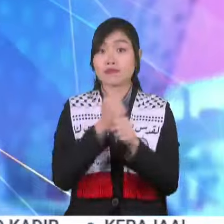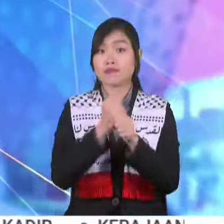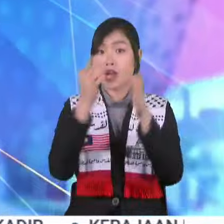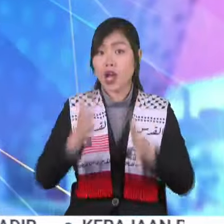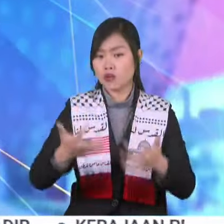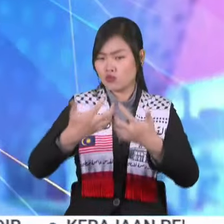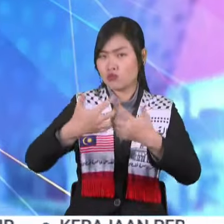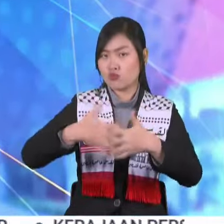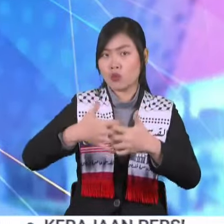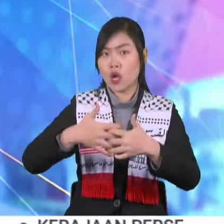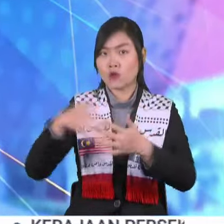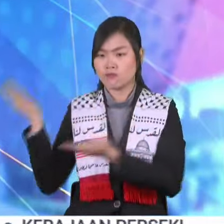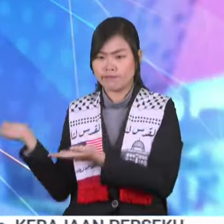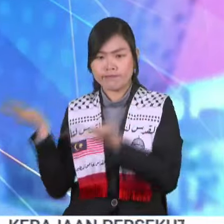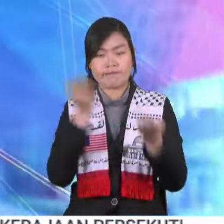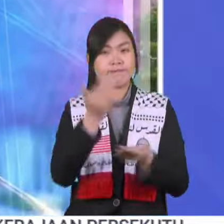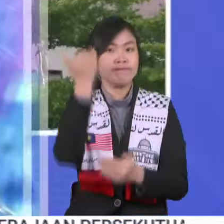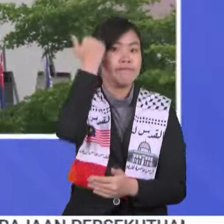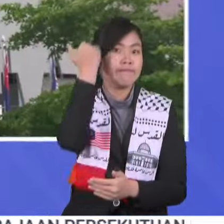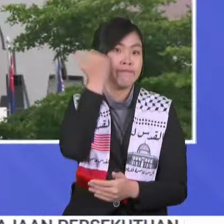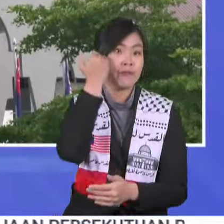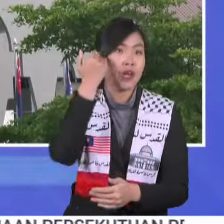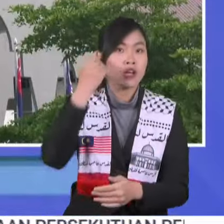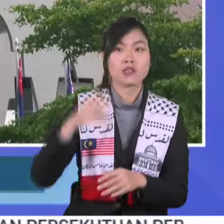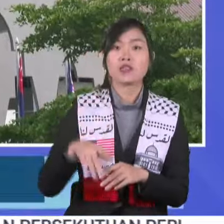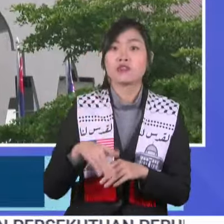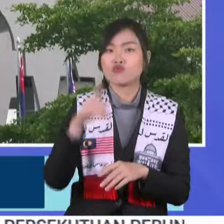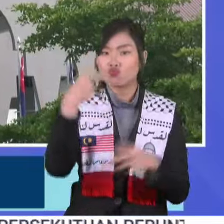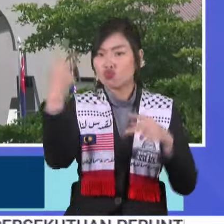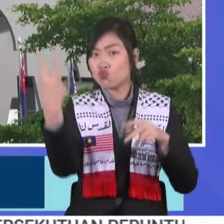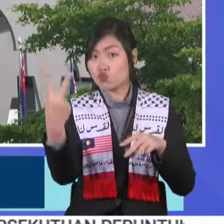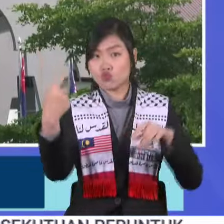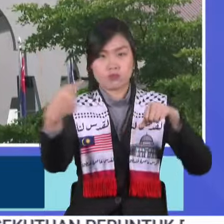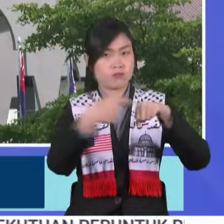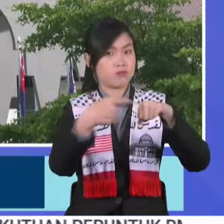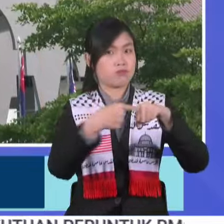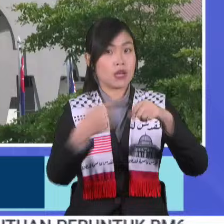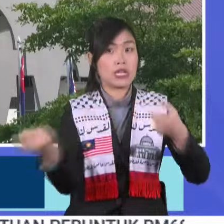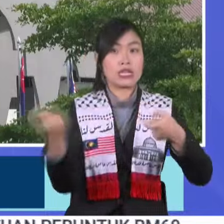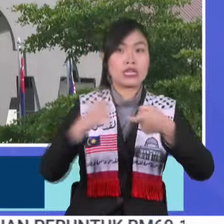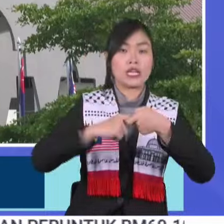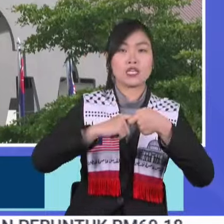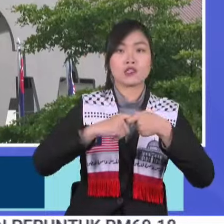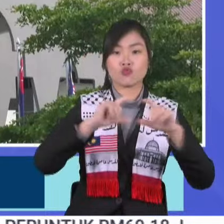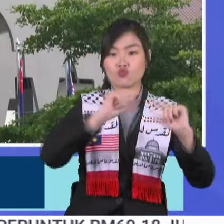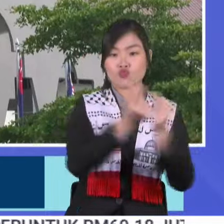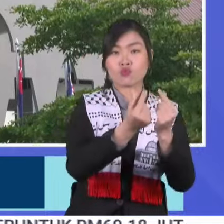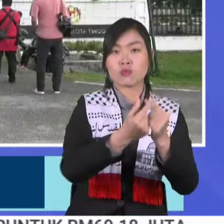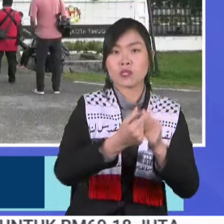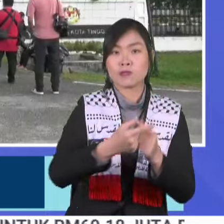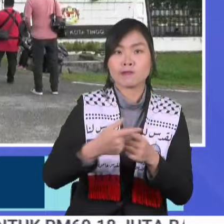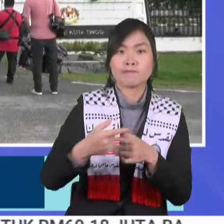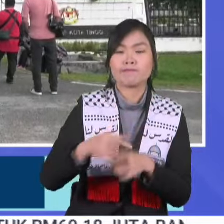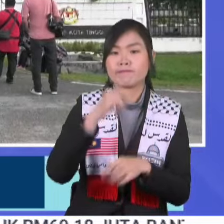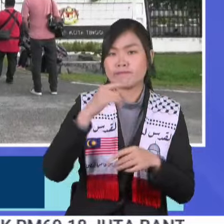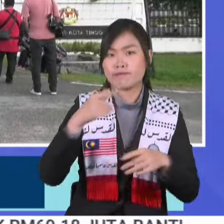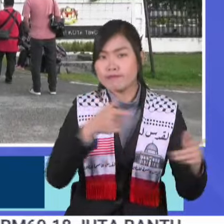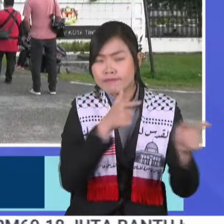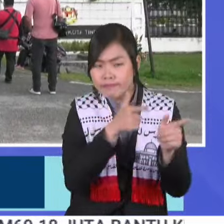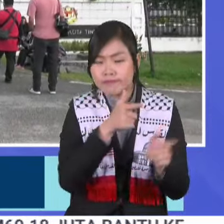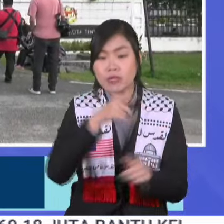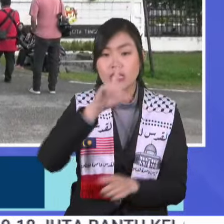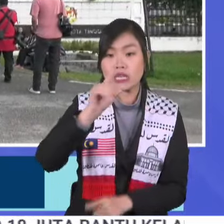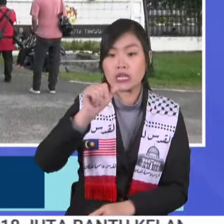Pekerja kilang dihadapkan ke Mahkamah Sesyen Kota Tinggi atas dua pertuduhan memiliki bahan berkaitan kumpulan pengganas Daesh. Tertuduh didakwa